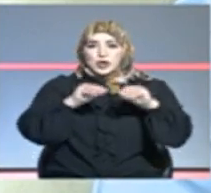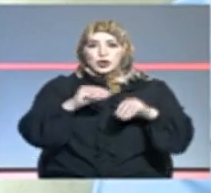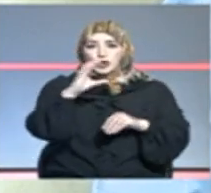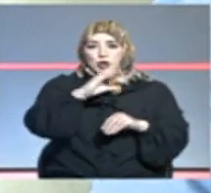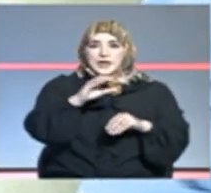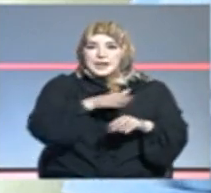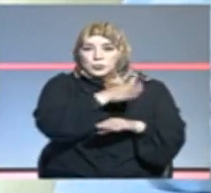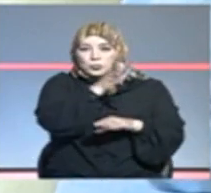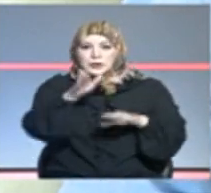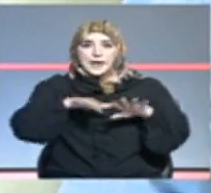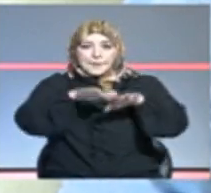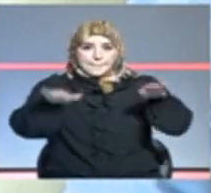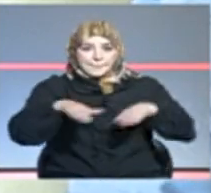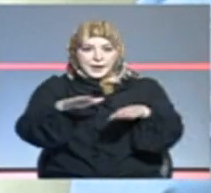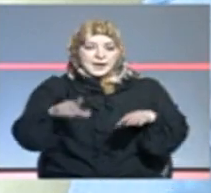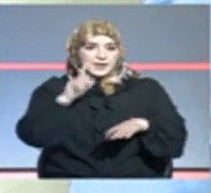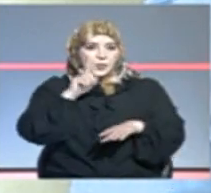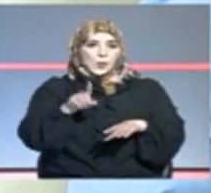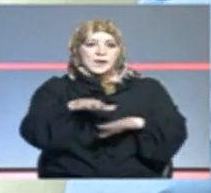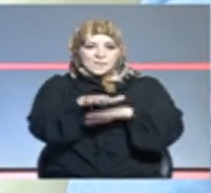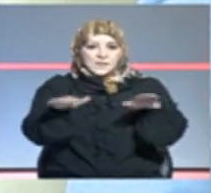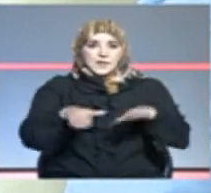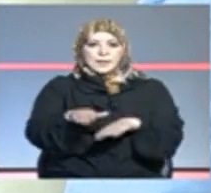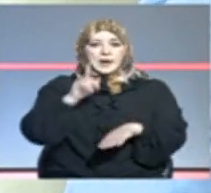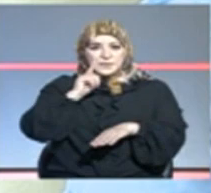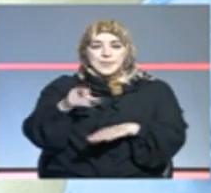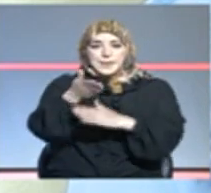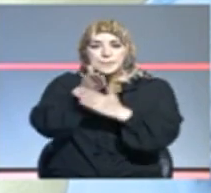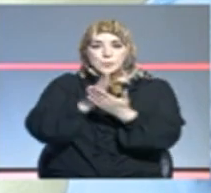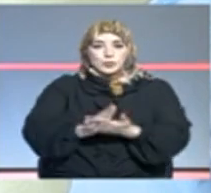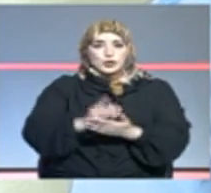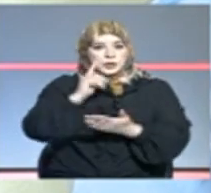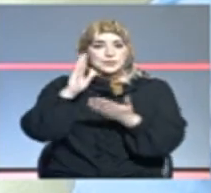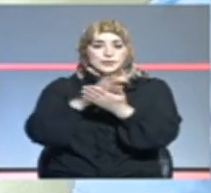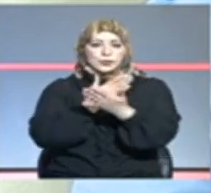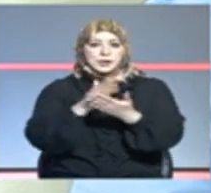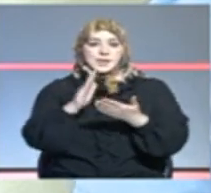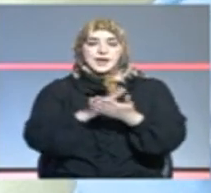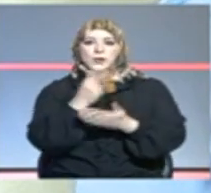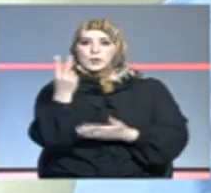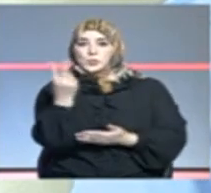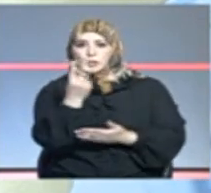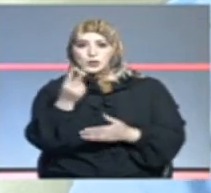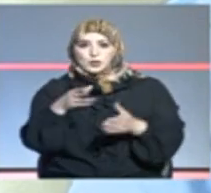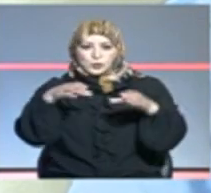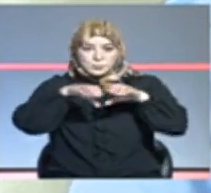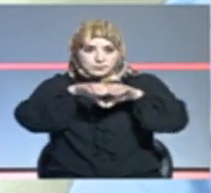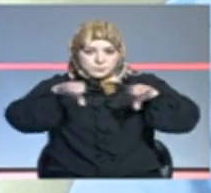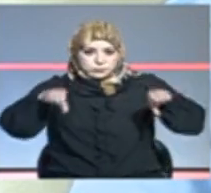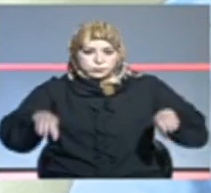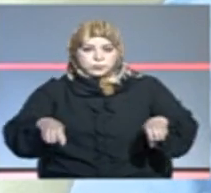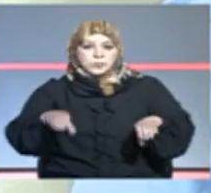البحر. وفي البحر ثم معناها أول حاجة معناها مشروع إنجاز زوز أحواض بسعة